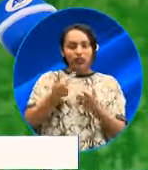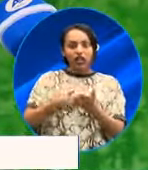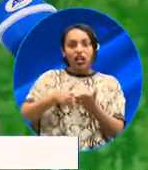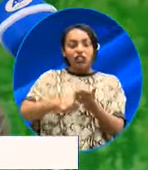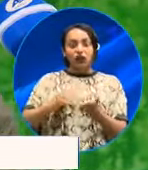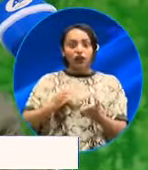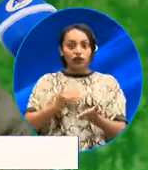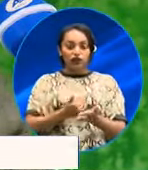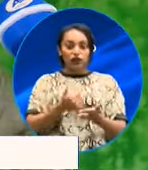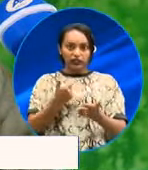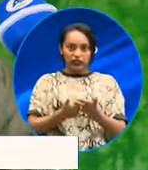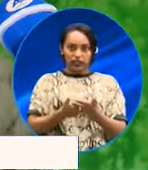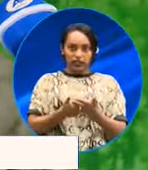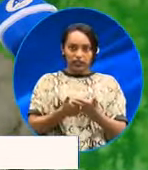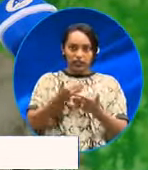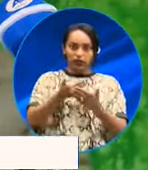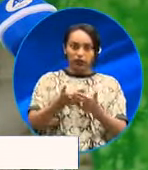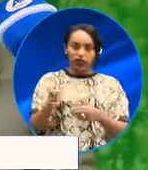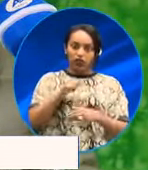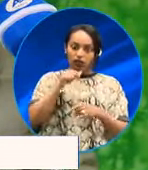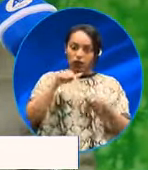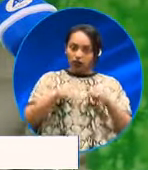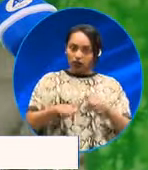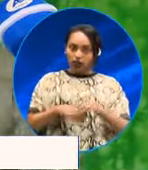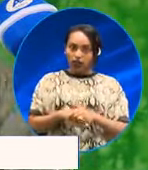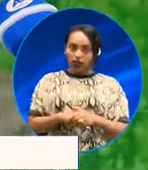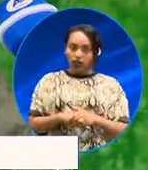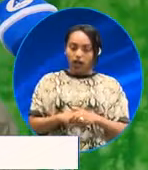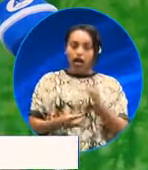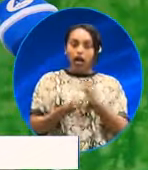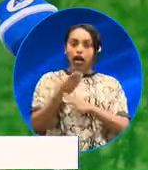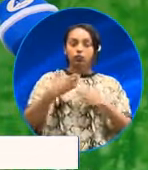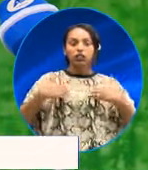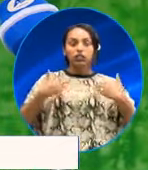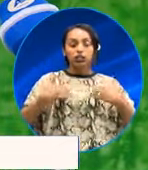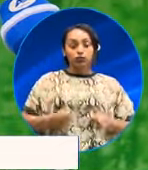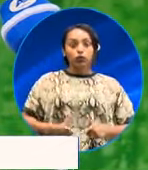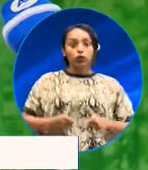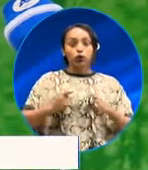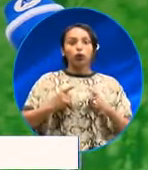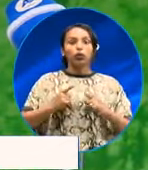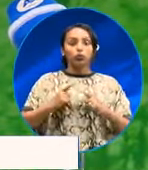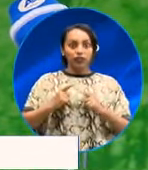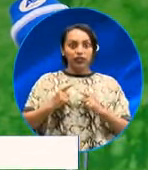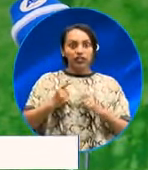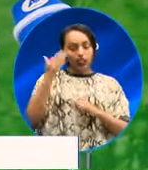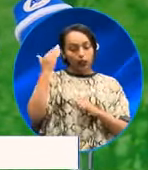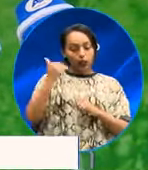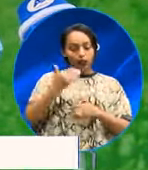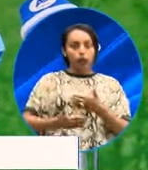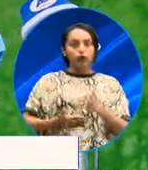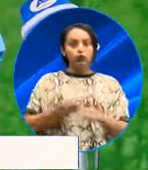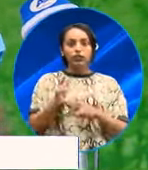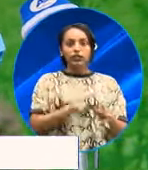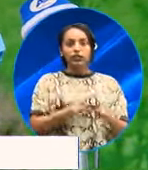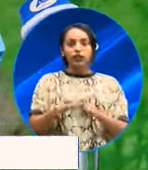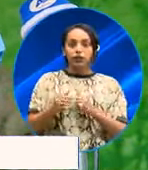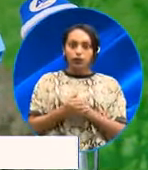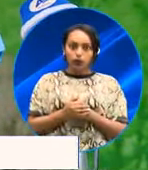አሻራችሁ ከዚህ የሚቀር ሳይሆን ዛሬ አልምተን ተደስተን መውረንበት የነገውን ትውልድ ደግሞ